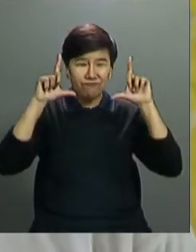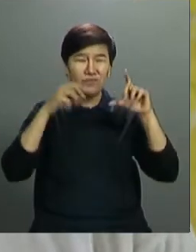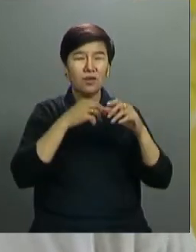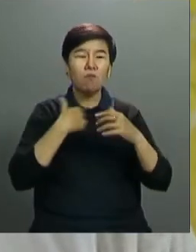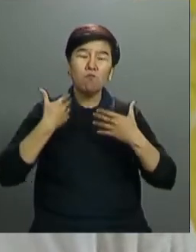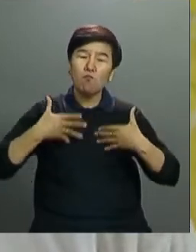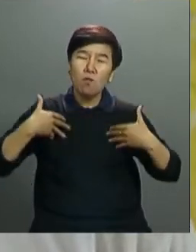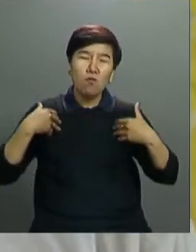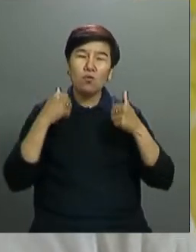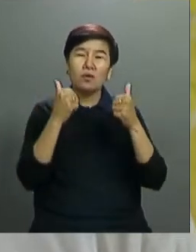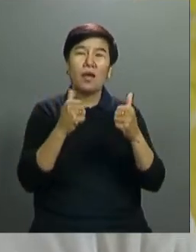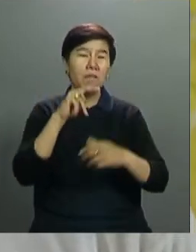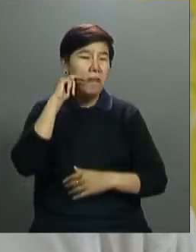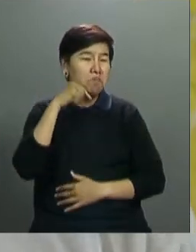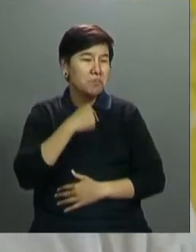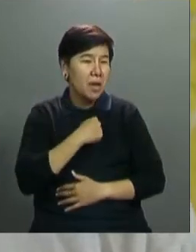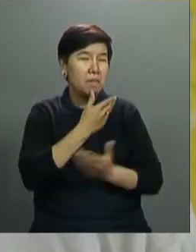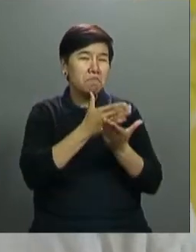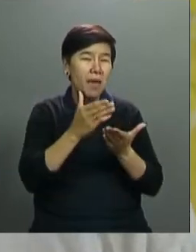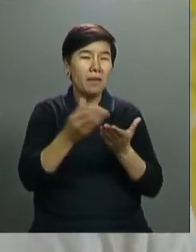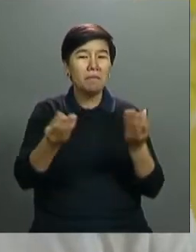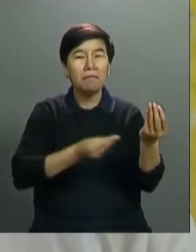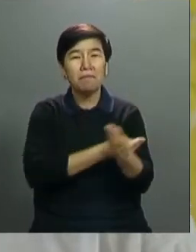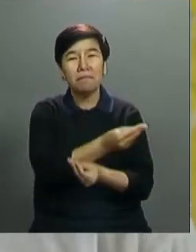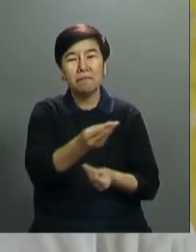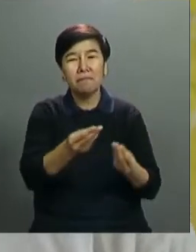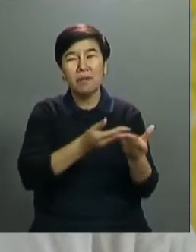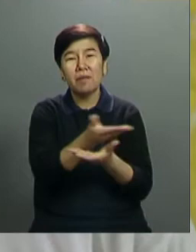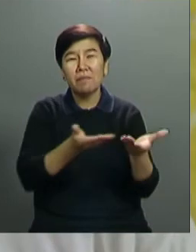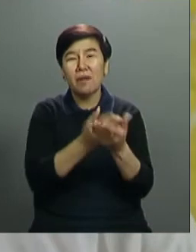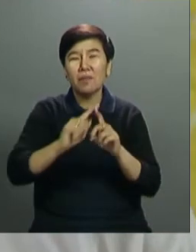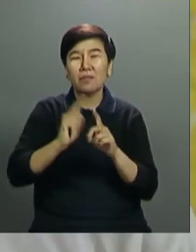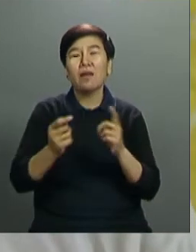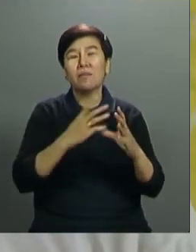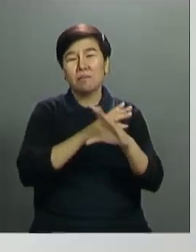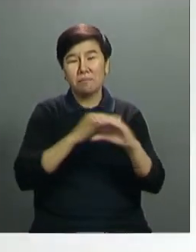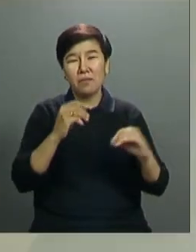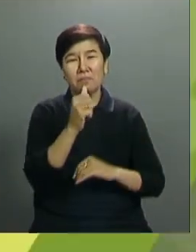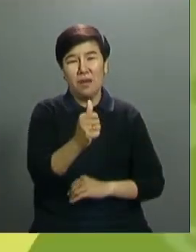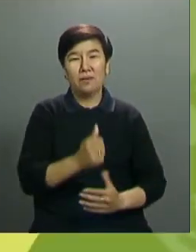ค์ได้แบ่งปันกันแล้วก็ได้สื่อสารให้คนภายนอกได้รู้ในทุกๆปีอะไรอย่างเงี้ยครับ